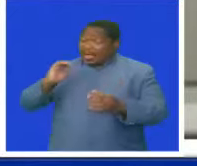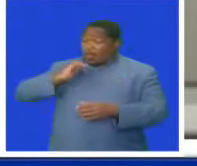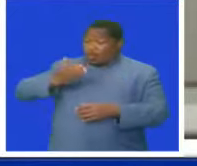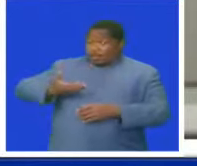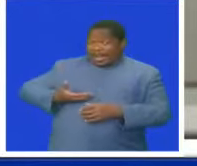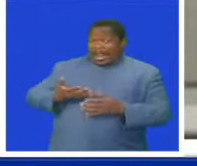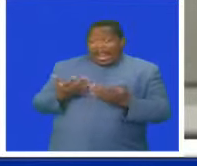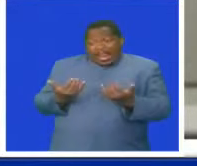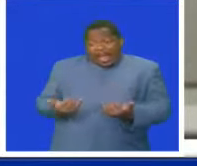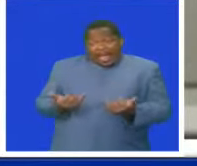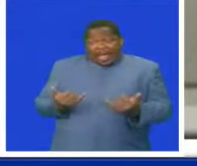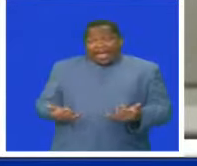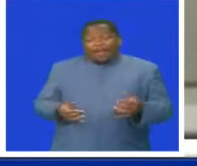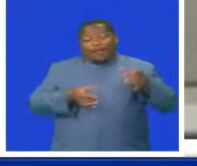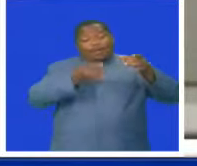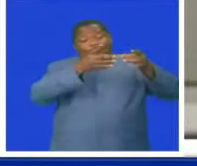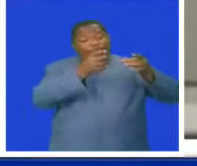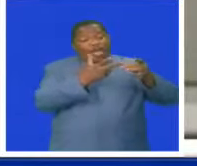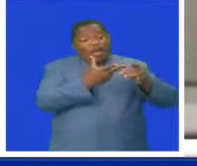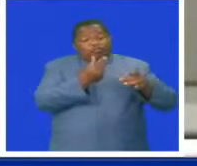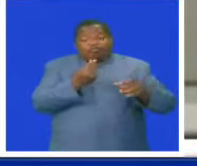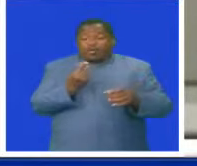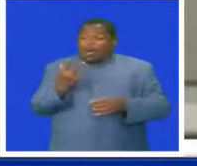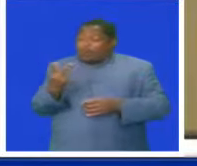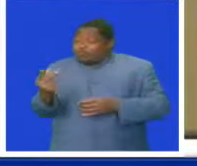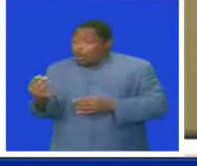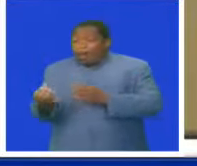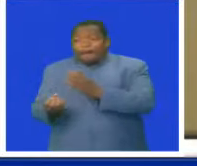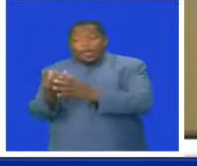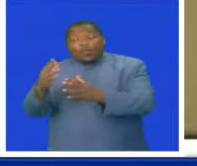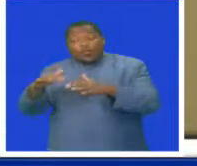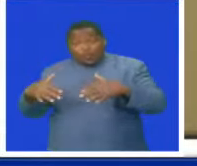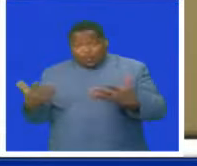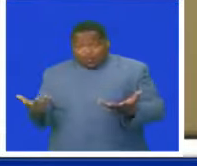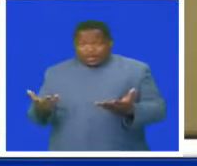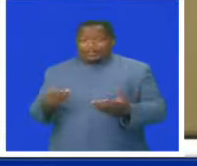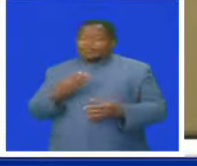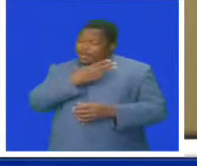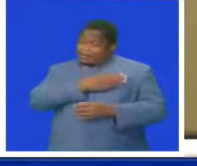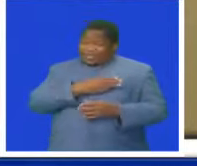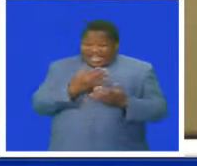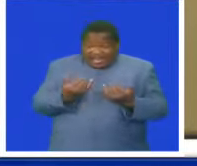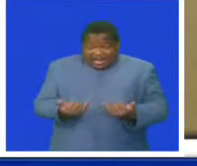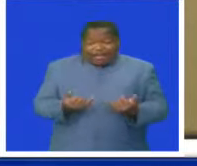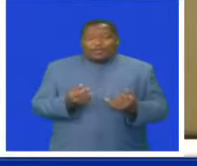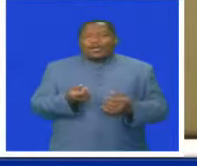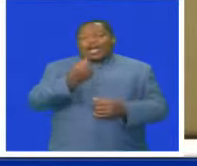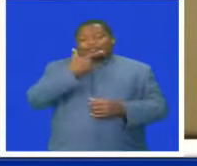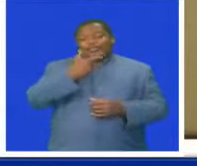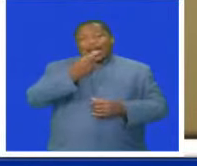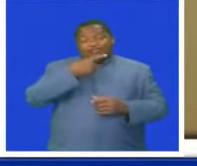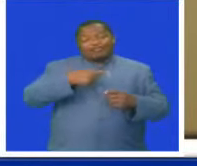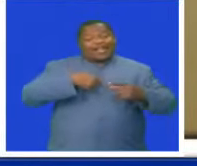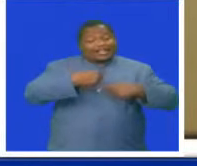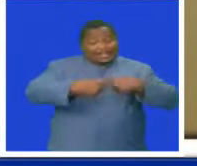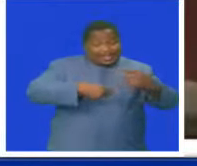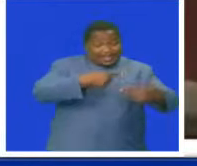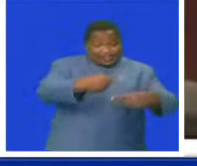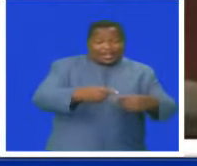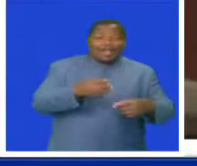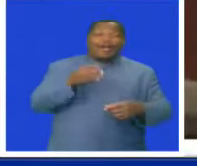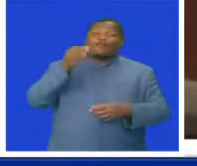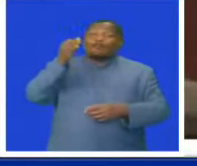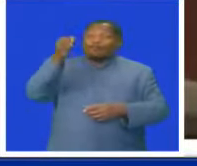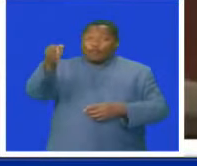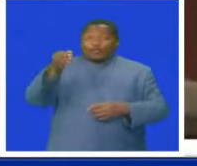AIDS njengoba lo mjovo usengakabi khona kepha uma sewutholakala edibhedlela sive sitawadiswa ngendlela